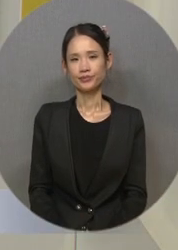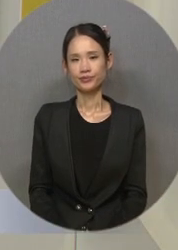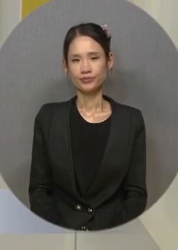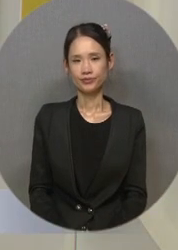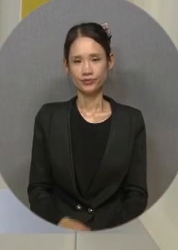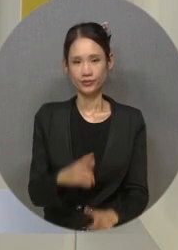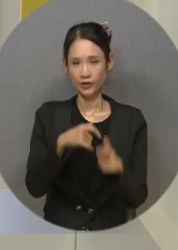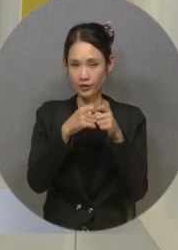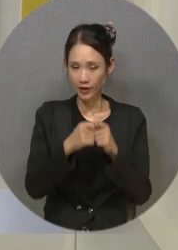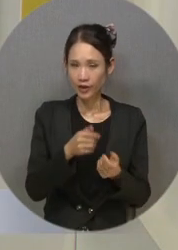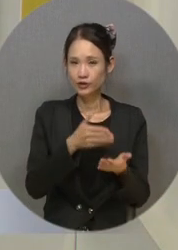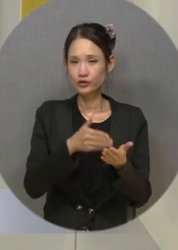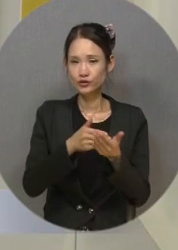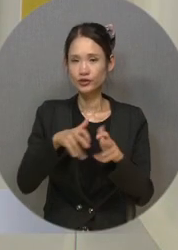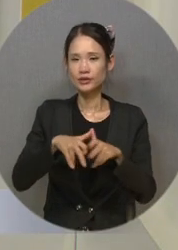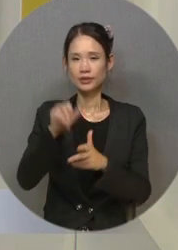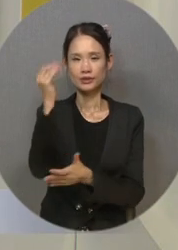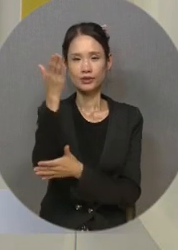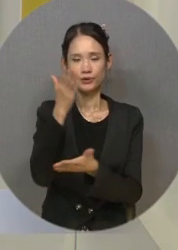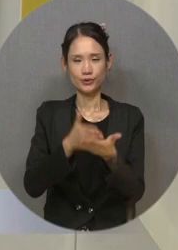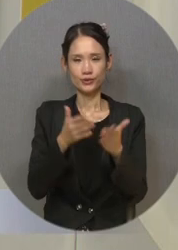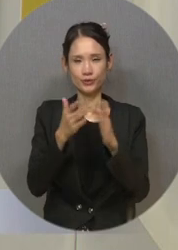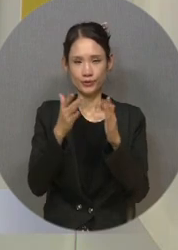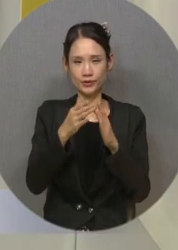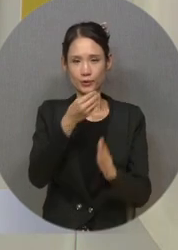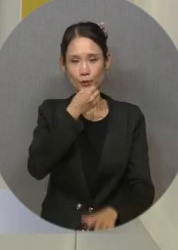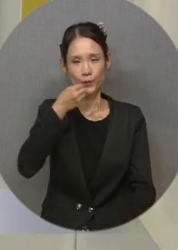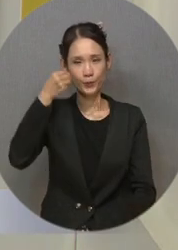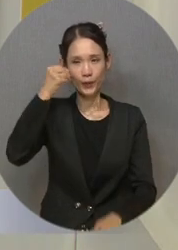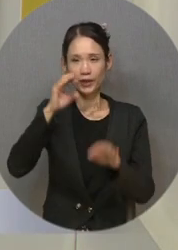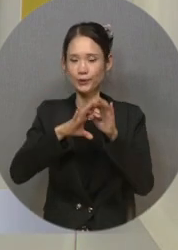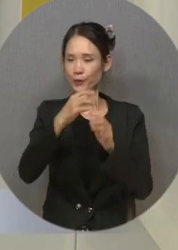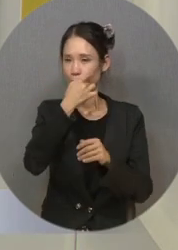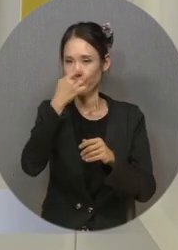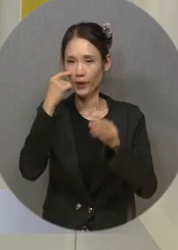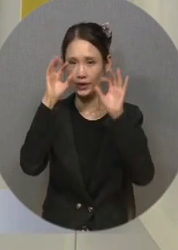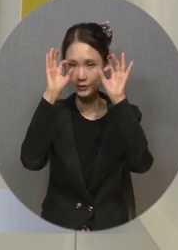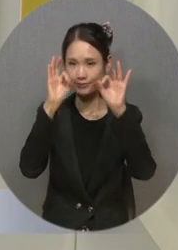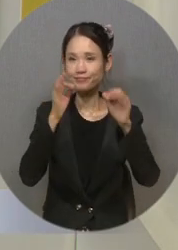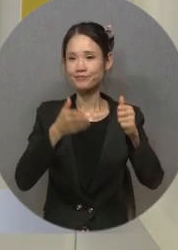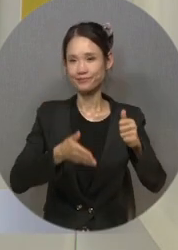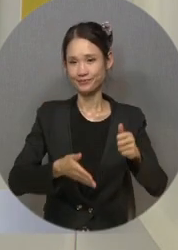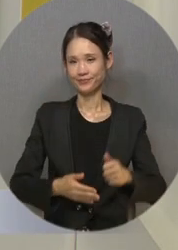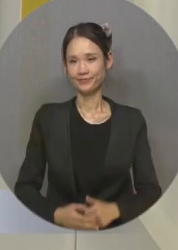더 자세한 뉴스는 장애인 신문과 웰페어뉴스 홈페이지를 통해 확인할 수 있습니다